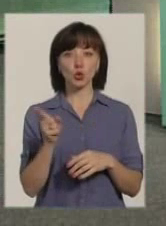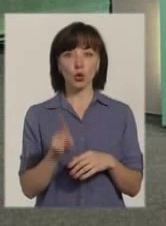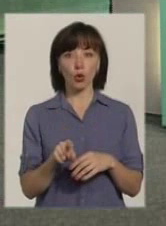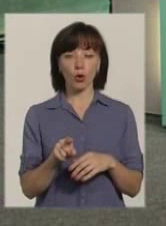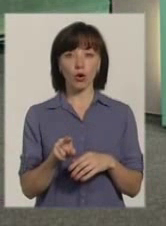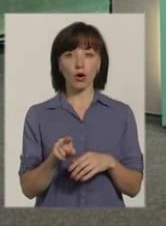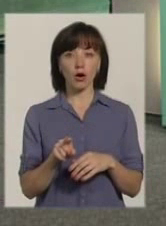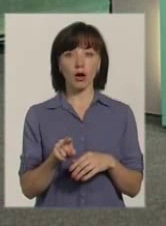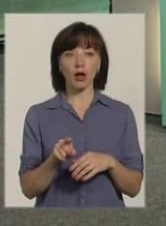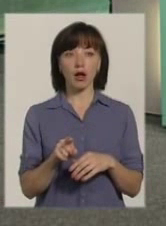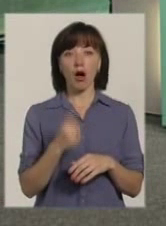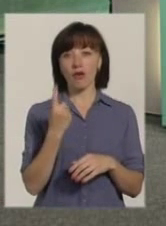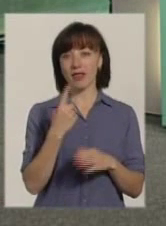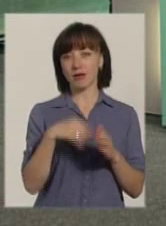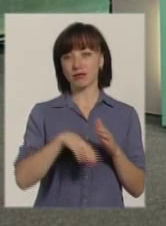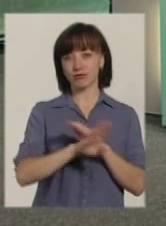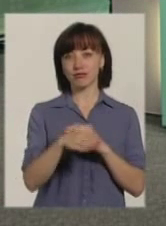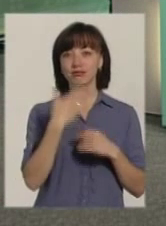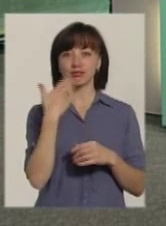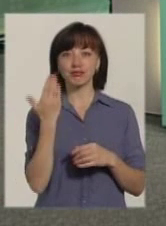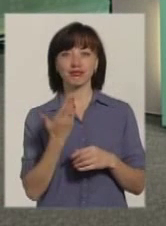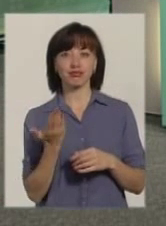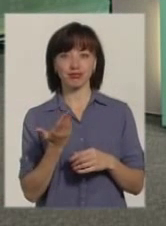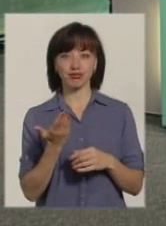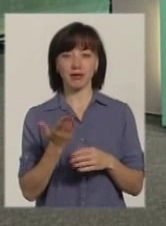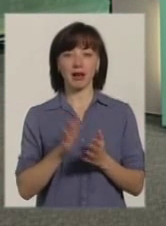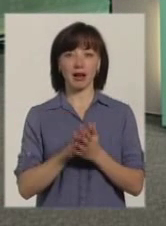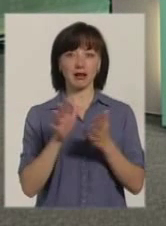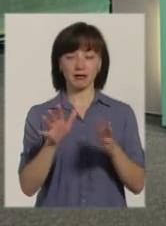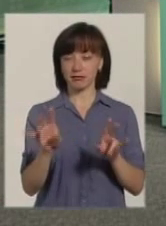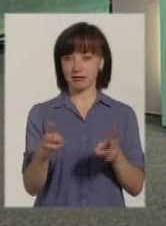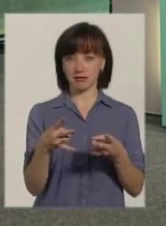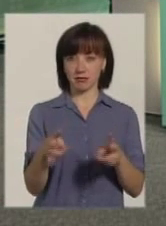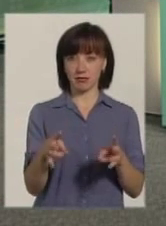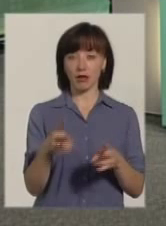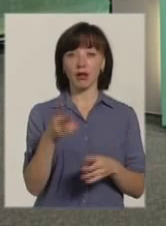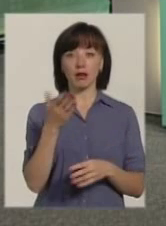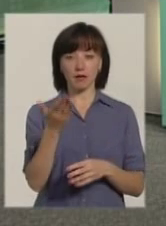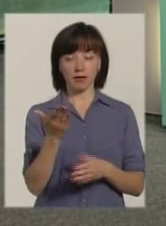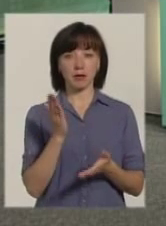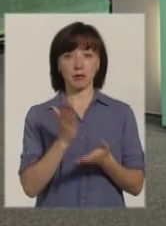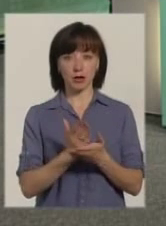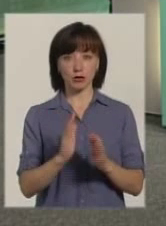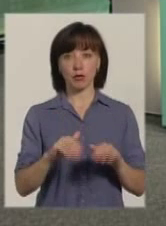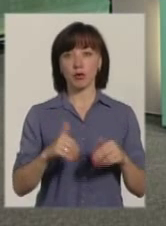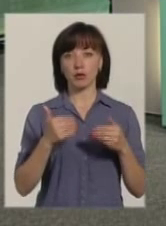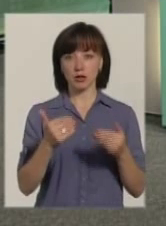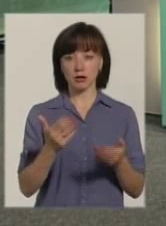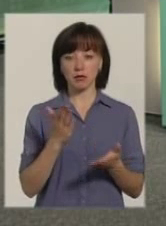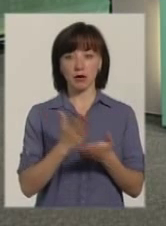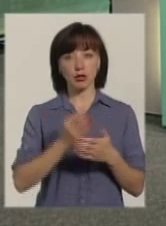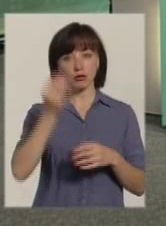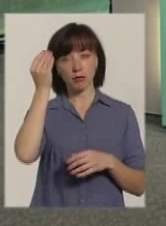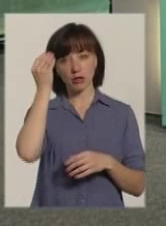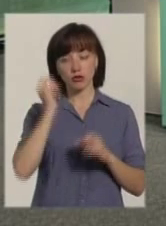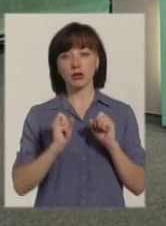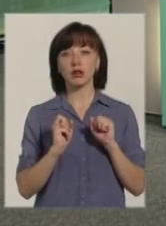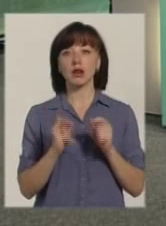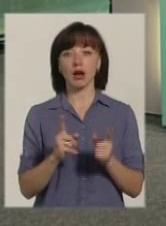Одне – декларації, не займатися політиканством і критиканством. Коли ти маєш пропозицію, маєш бачення того,